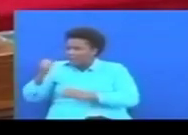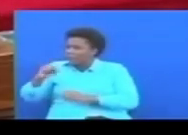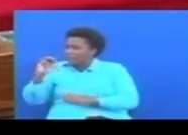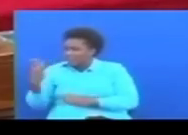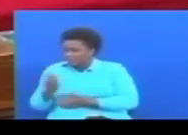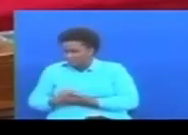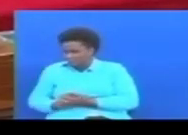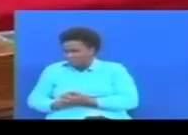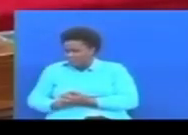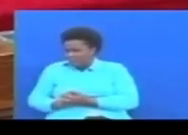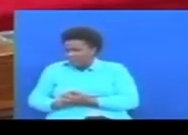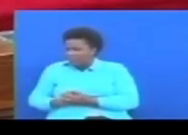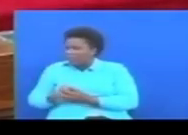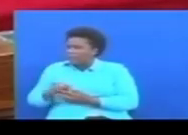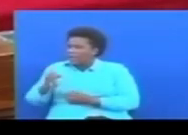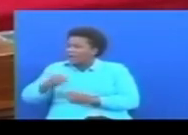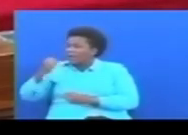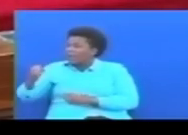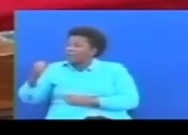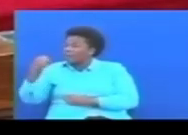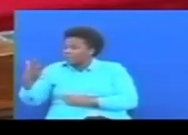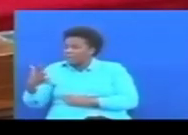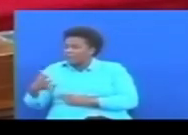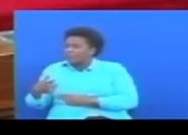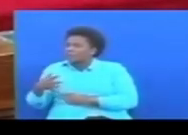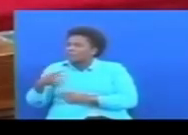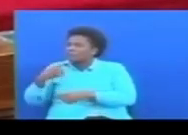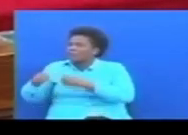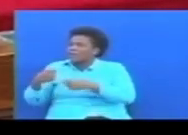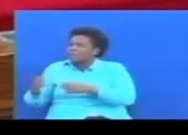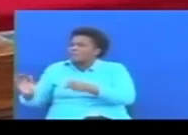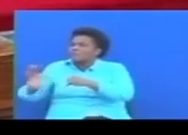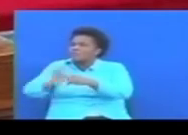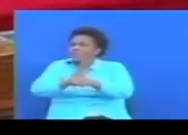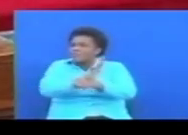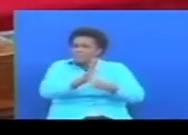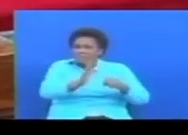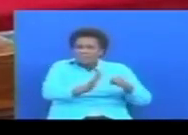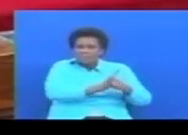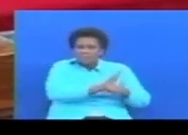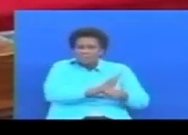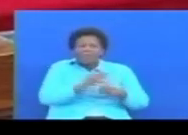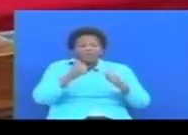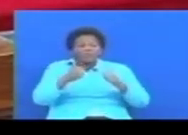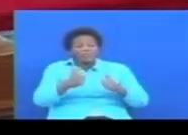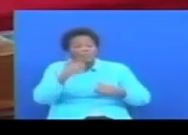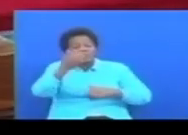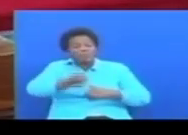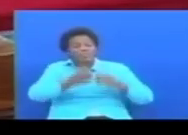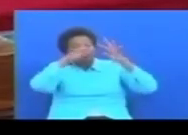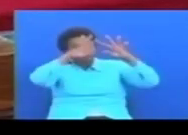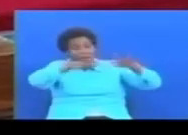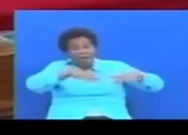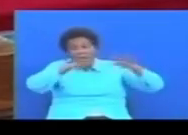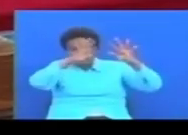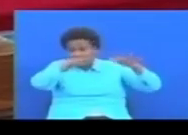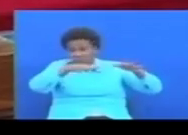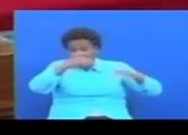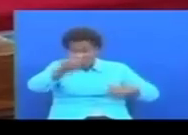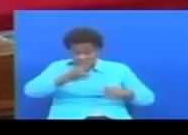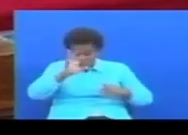wa ujazilizi awamu ya pili ambao utaanza Machi 2019 na kwa gharama bilioni 197 na